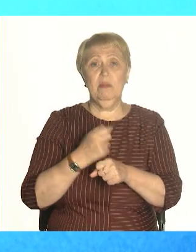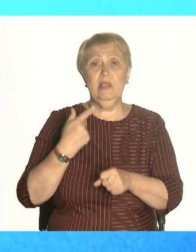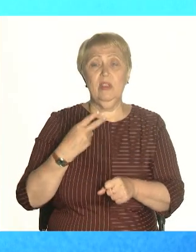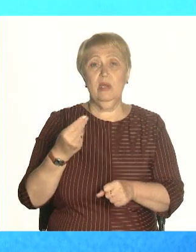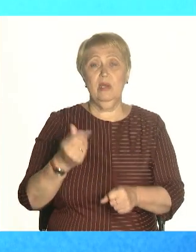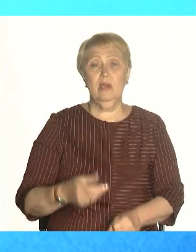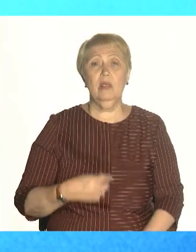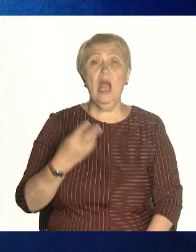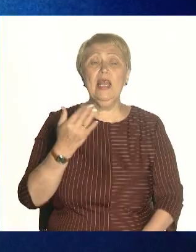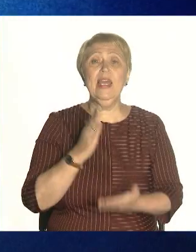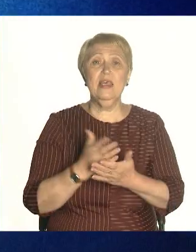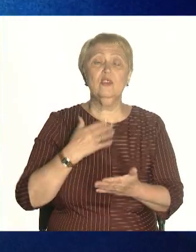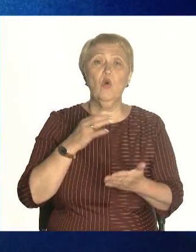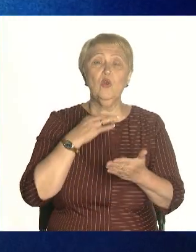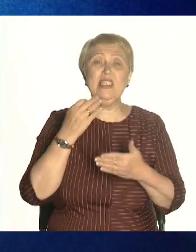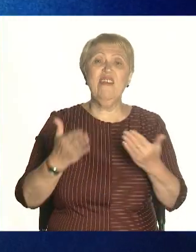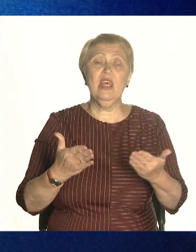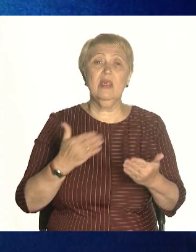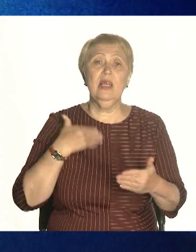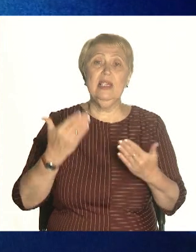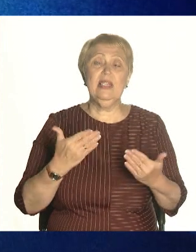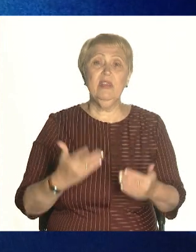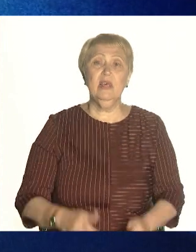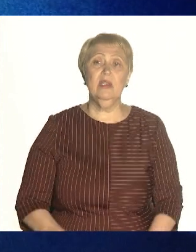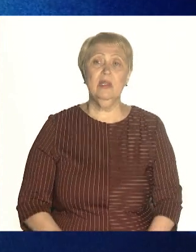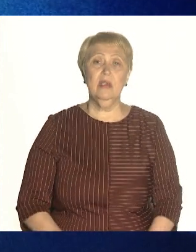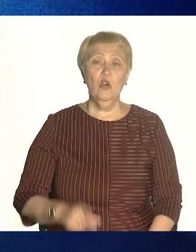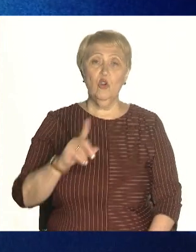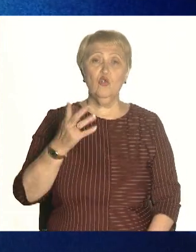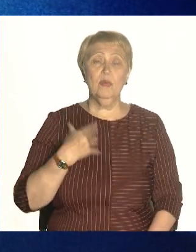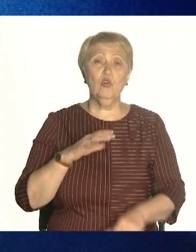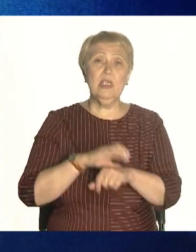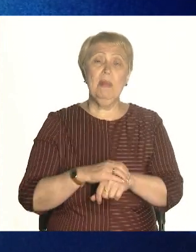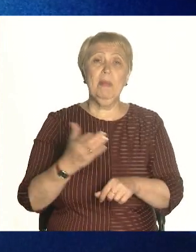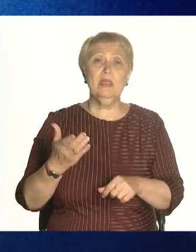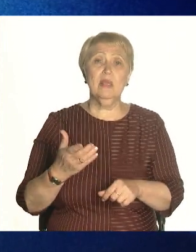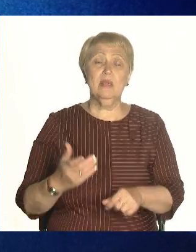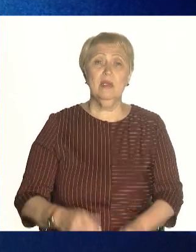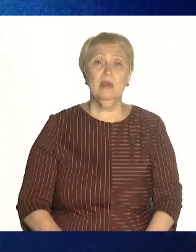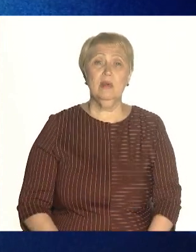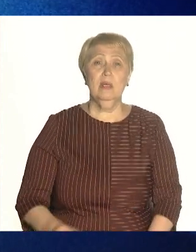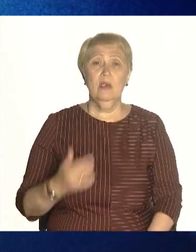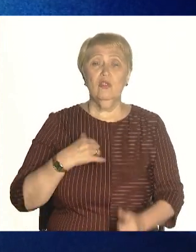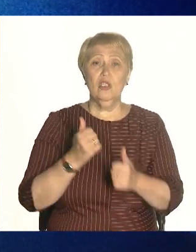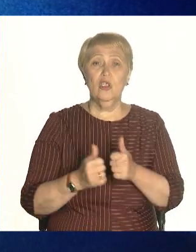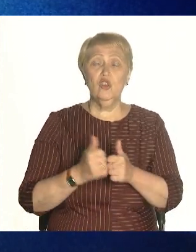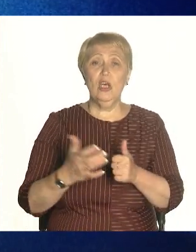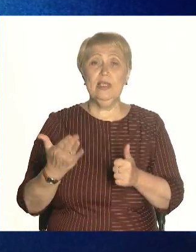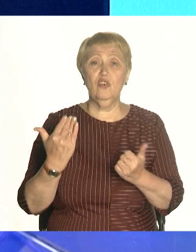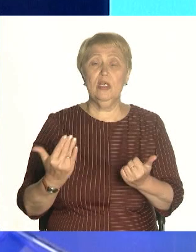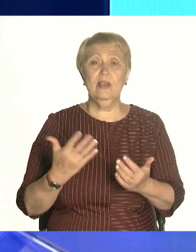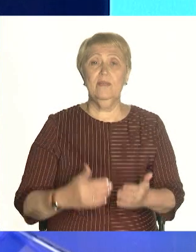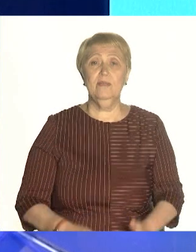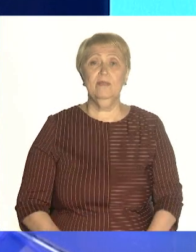дать советы, чтобы все-таки не попадаться на удочку мошенника? Ну, наиболее вот часто сейчас